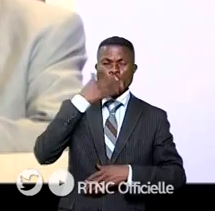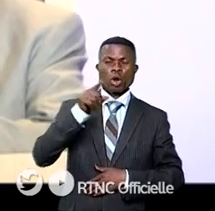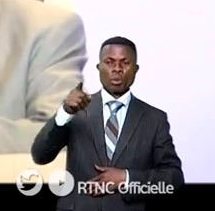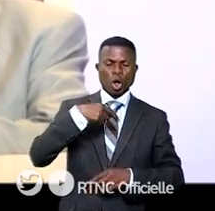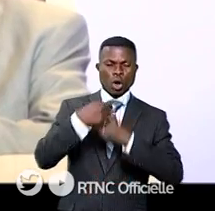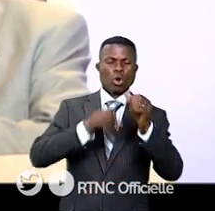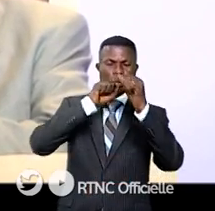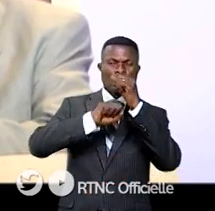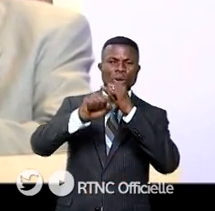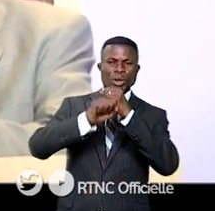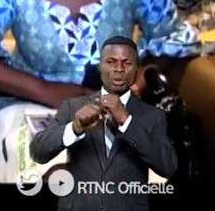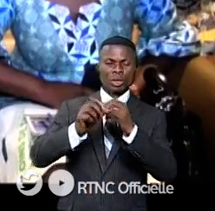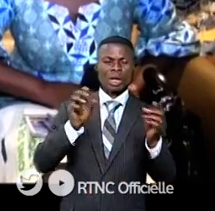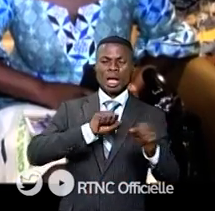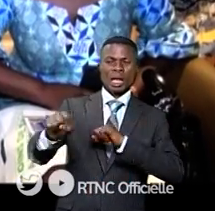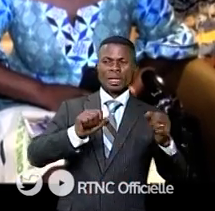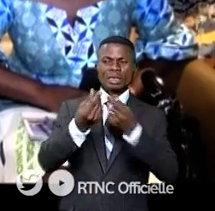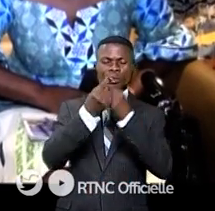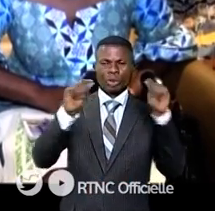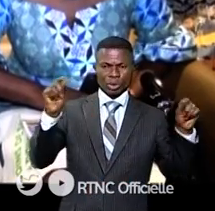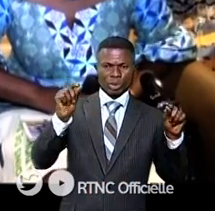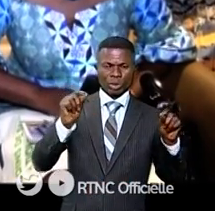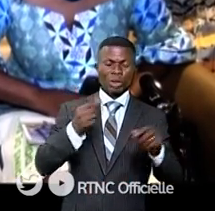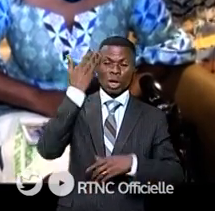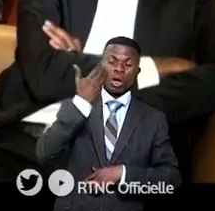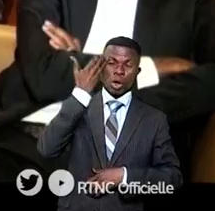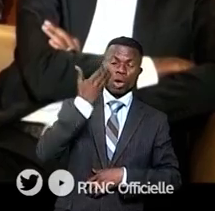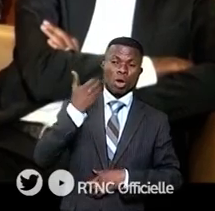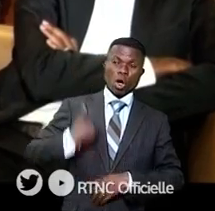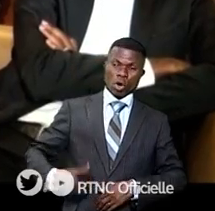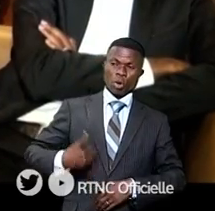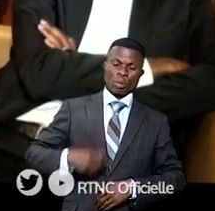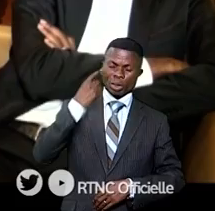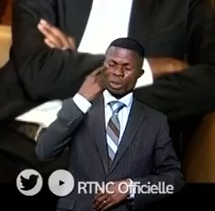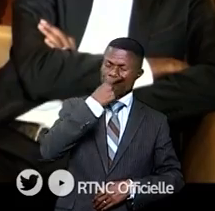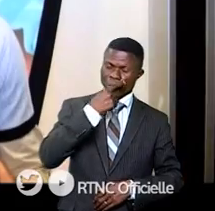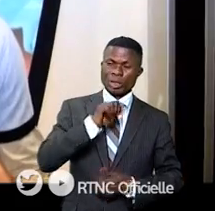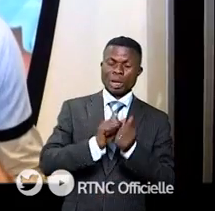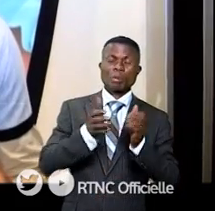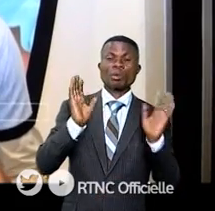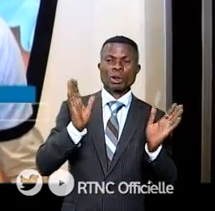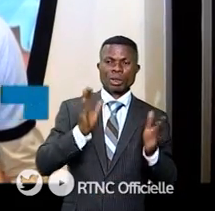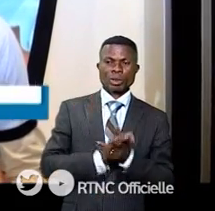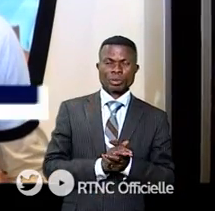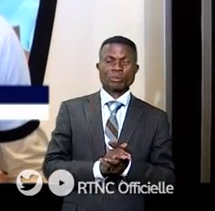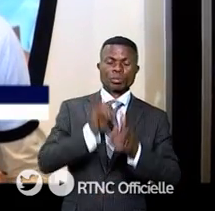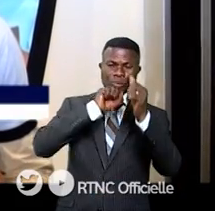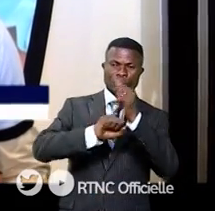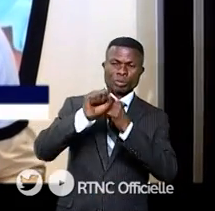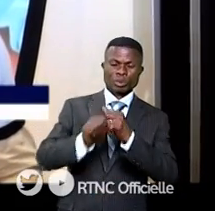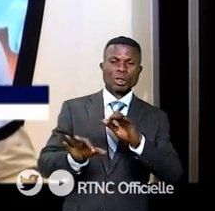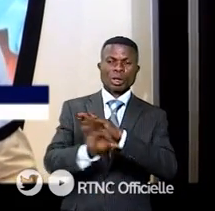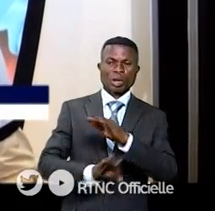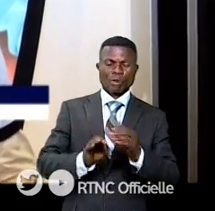lancé une campagne des consultations gratuites et d'interventions ophtalmologiques pour des cas sévères. La campagne que la